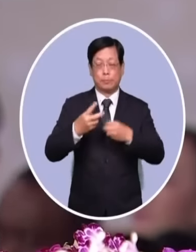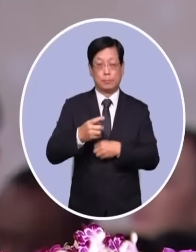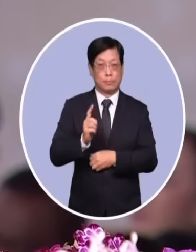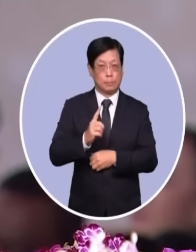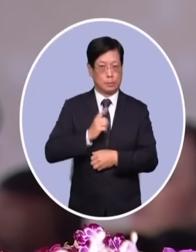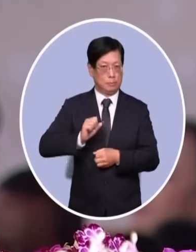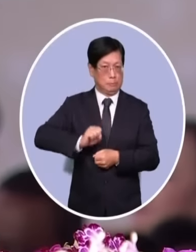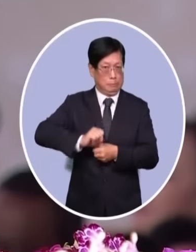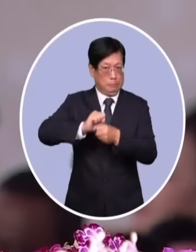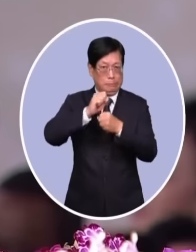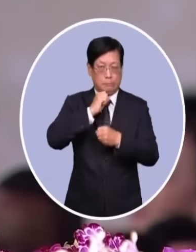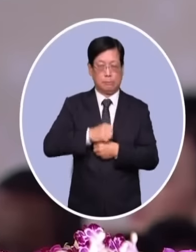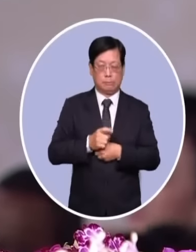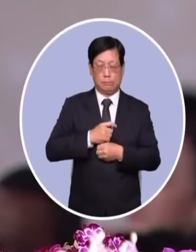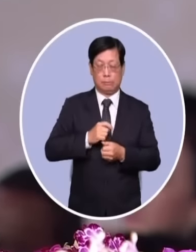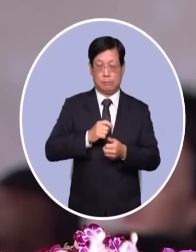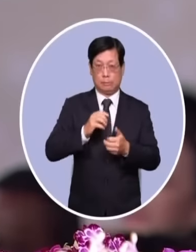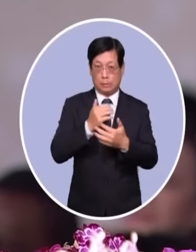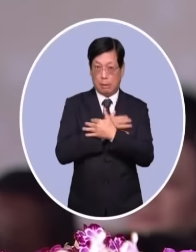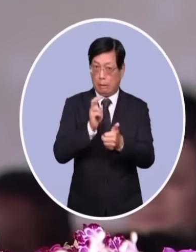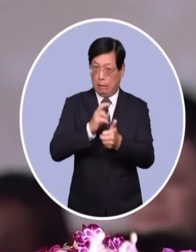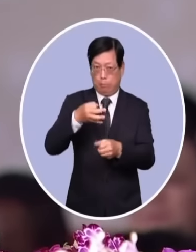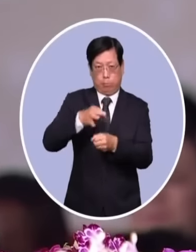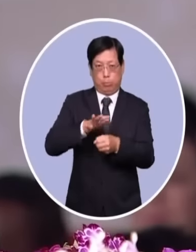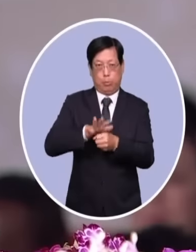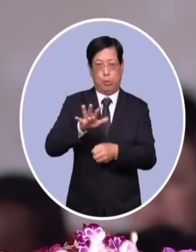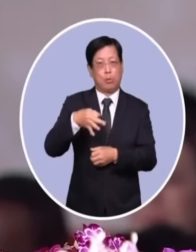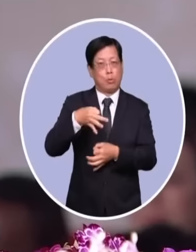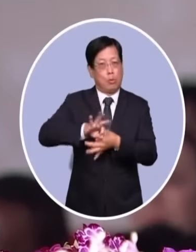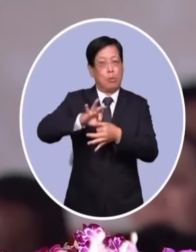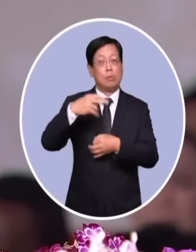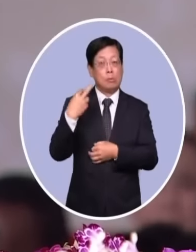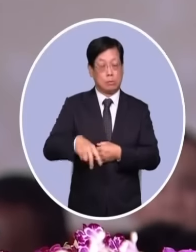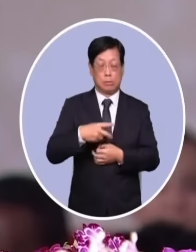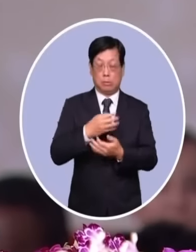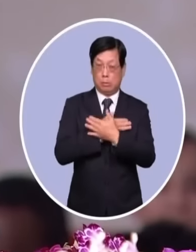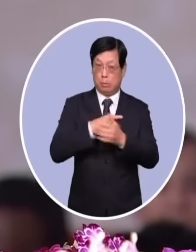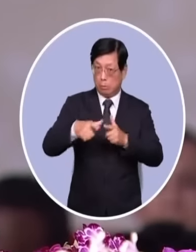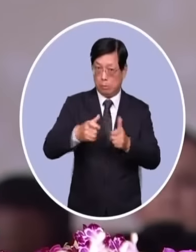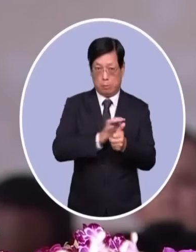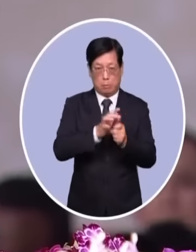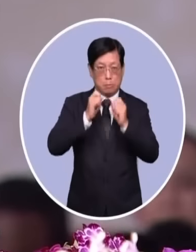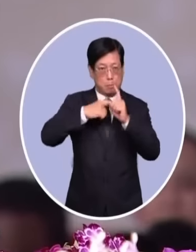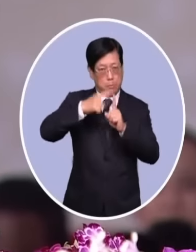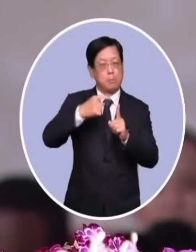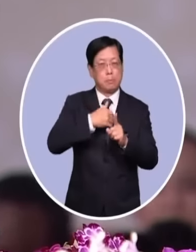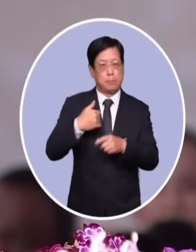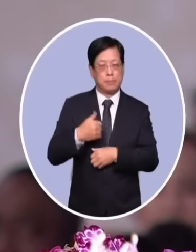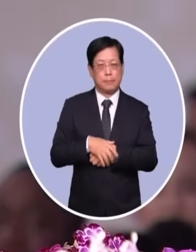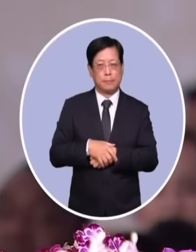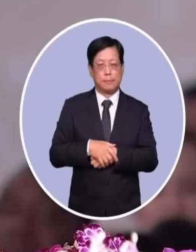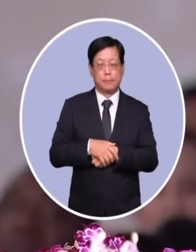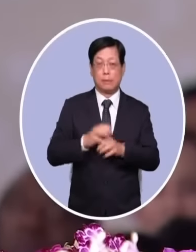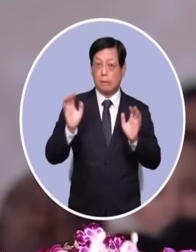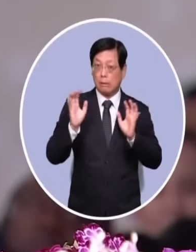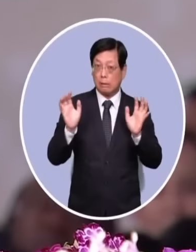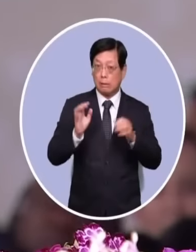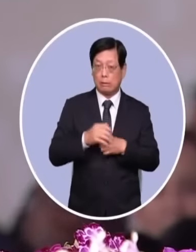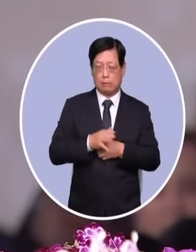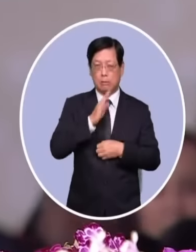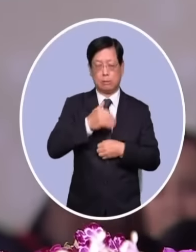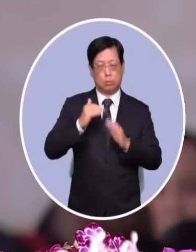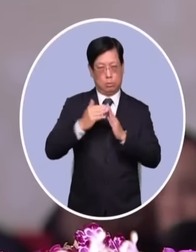经增加托育费用补助，也会提升幼儿园的服务品质。孩子是